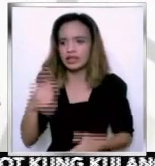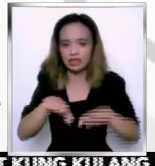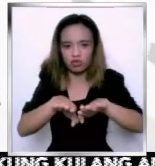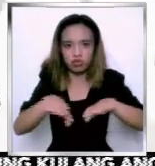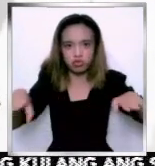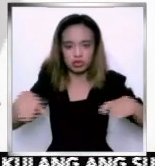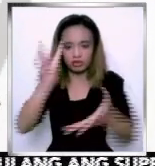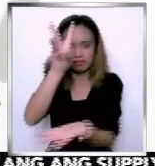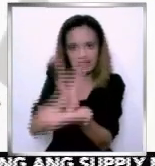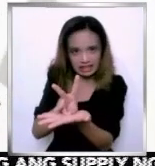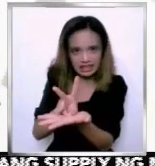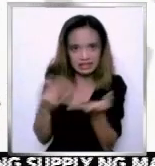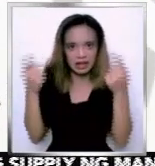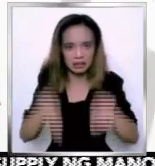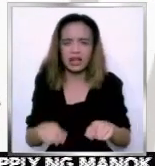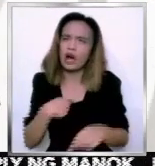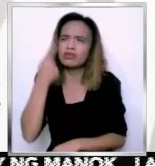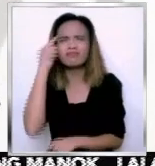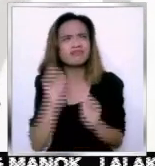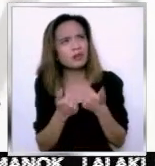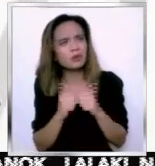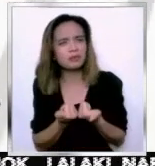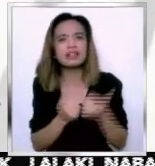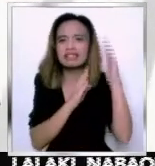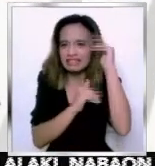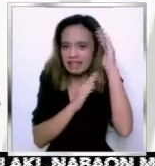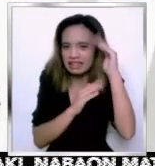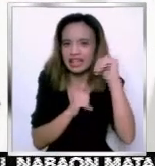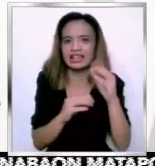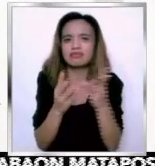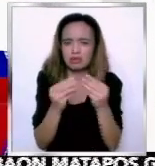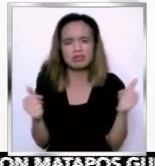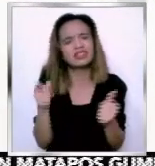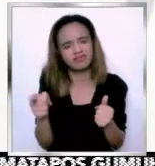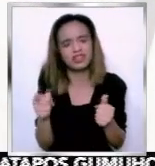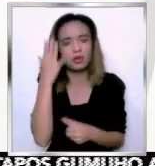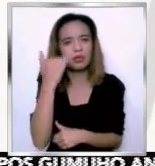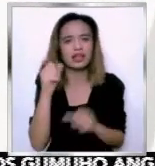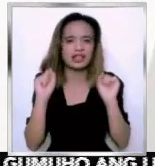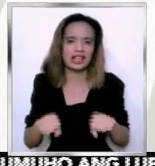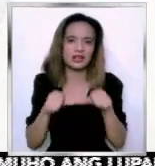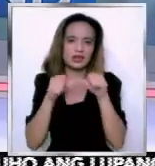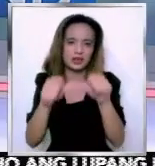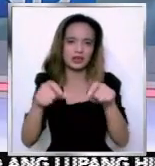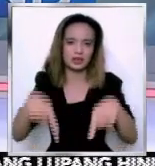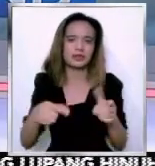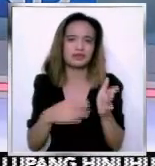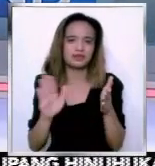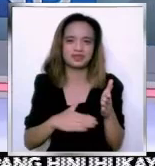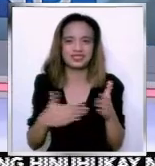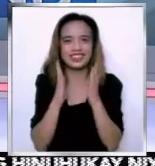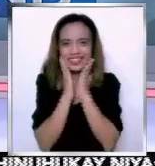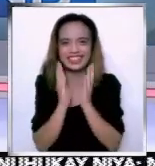So iniisip ko po, paano ba? Sana po, pa rin, gumaling na po siya para matuloy na po itong